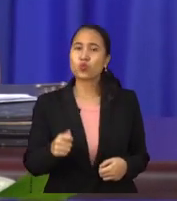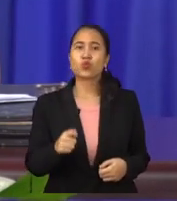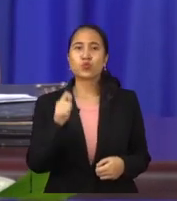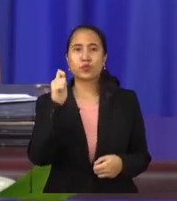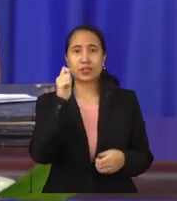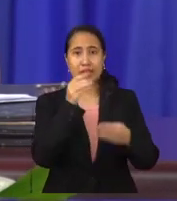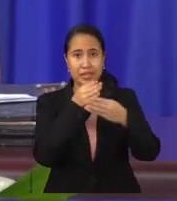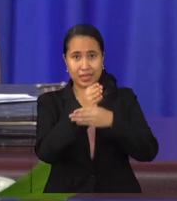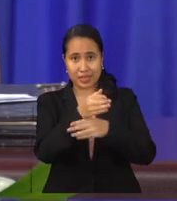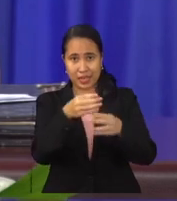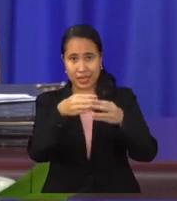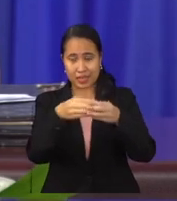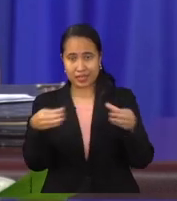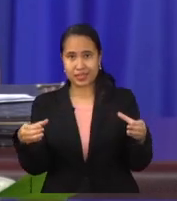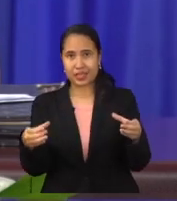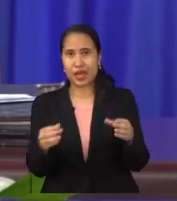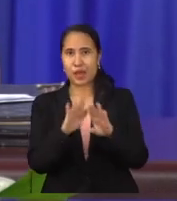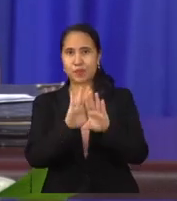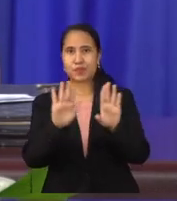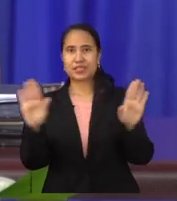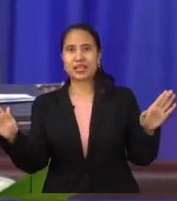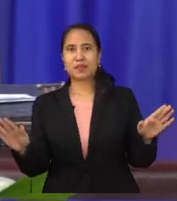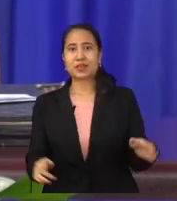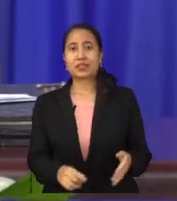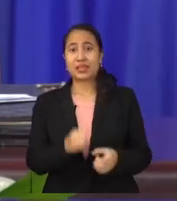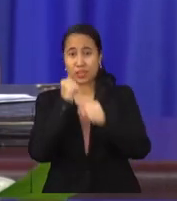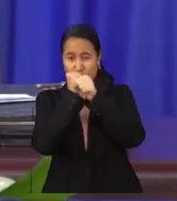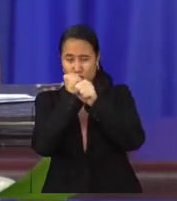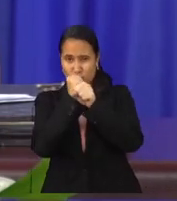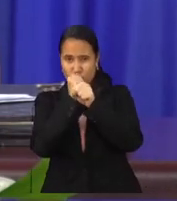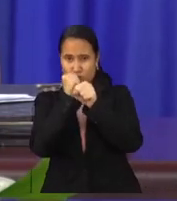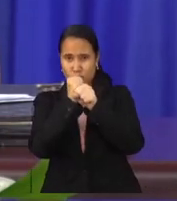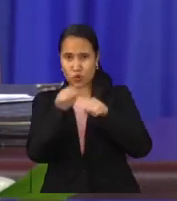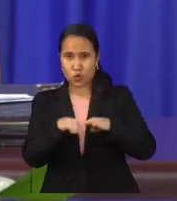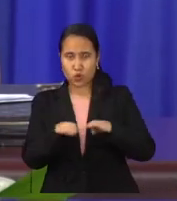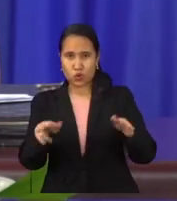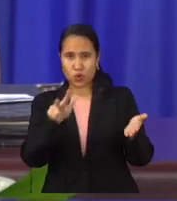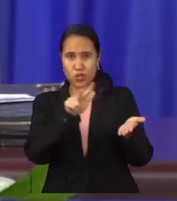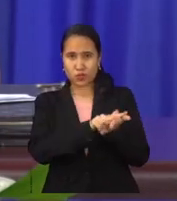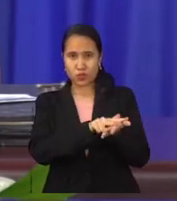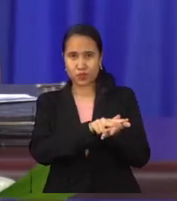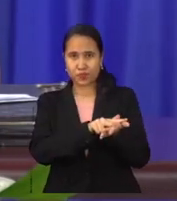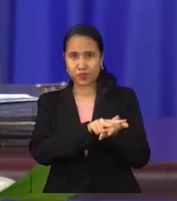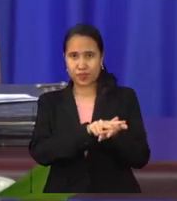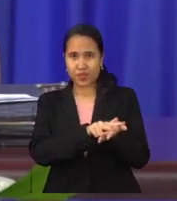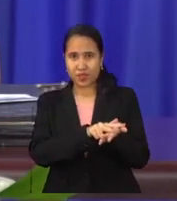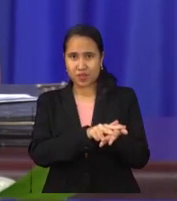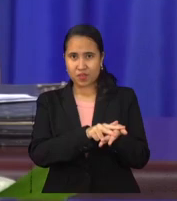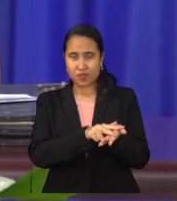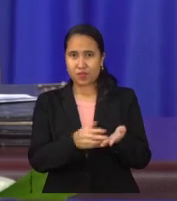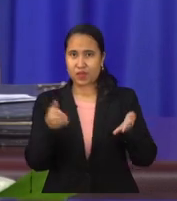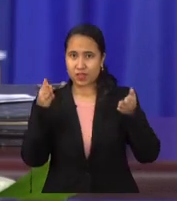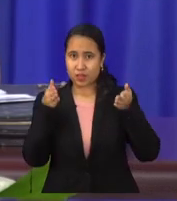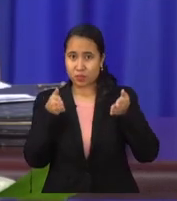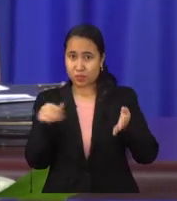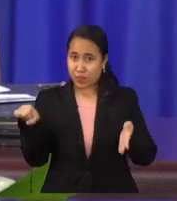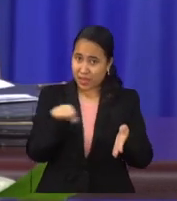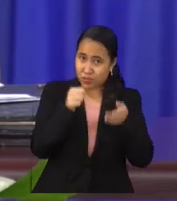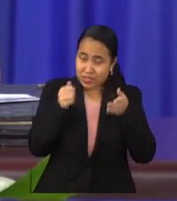instantie ter bescherming tegen daden die door de grondwet of wetten van de betrokken staat of dit